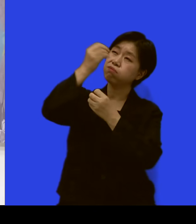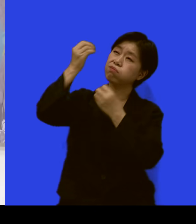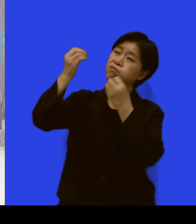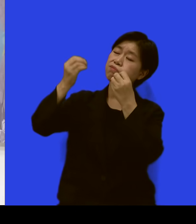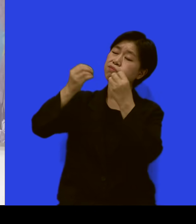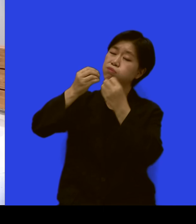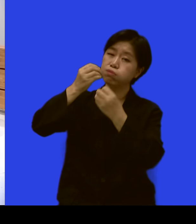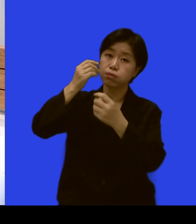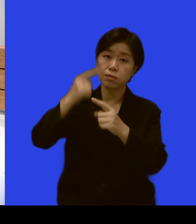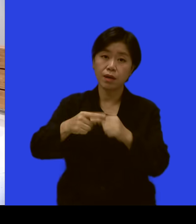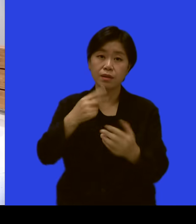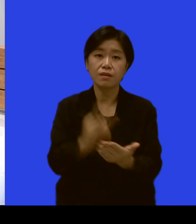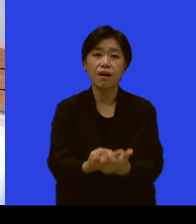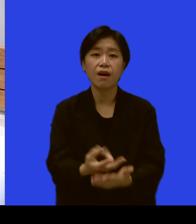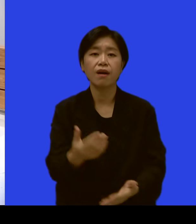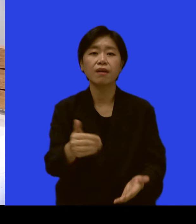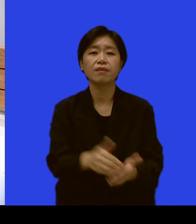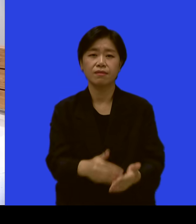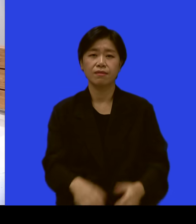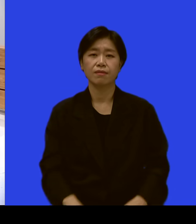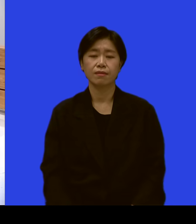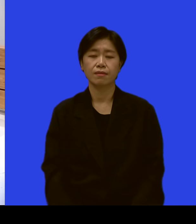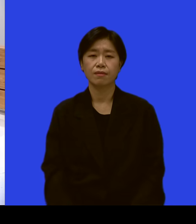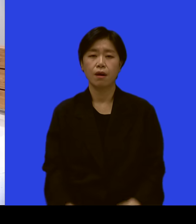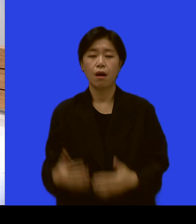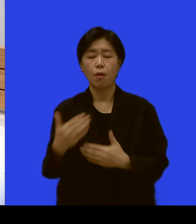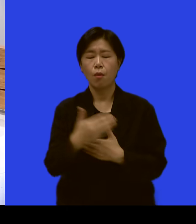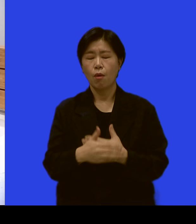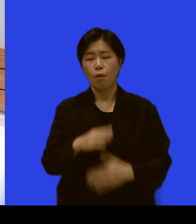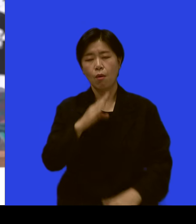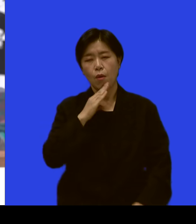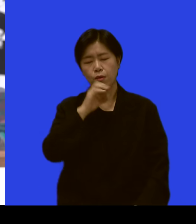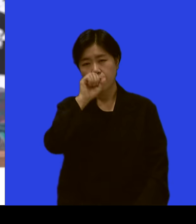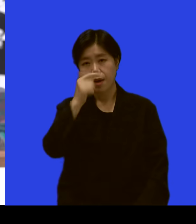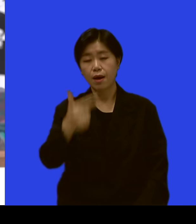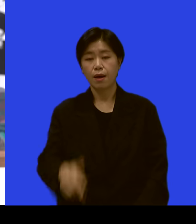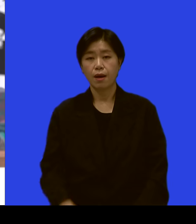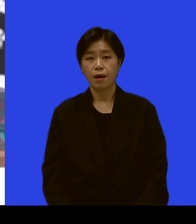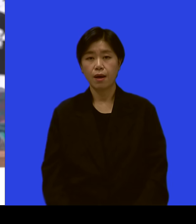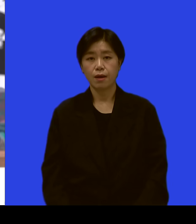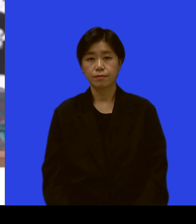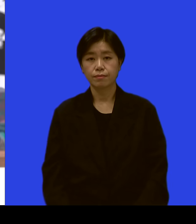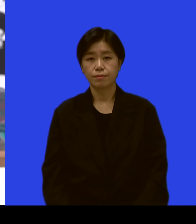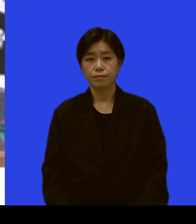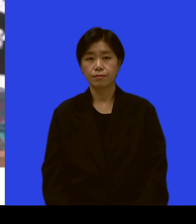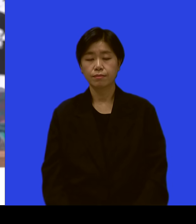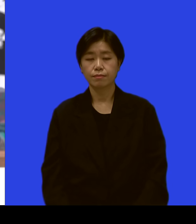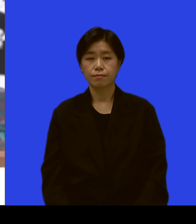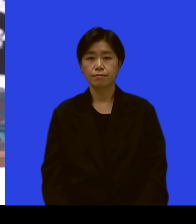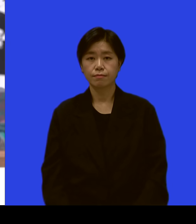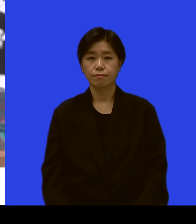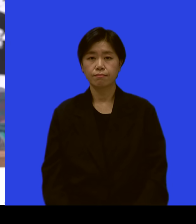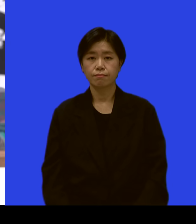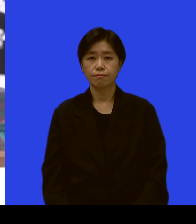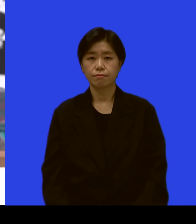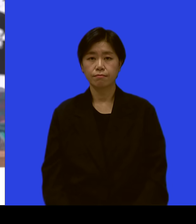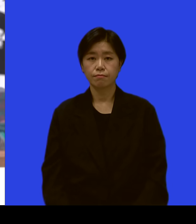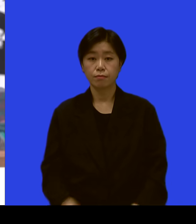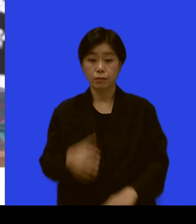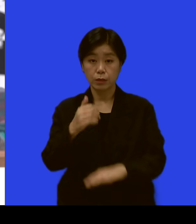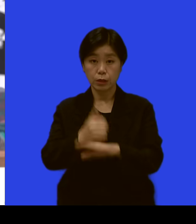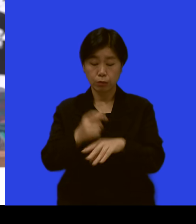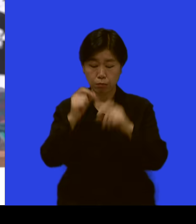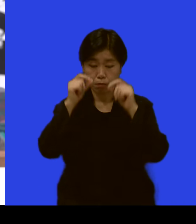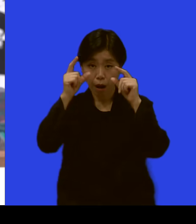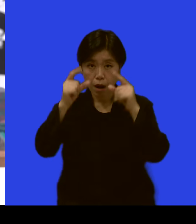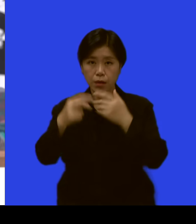하다가 쓰러졌어요. 네, 하늘이 뭔가 노랗네. 안 좋았구나. 네, 그래서 이제 병원에 가서 누가 이렇게 또 신고해 주셔서 예. 병원에 가서 한